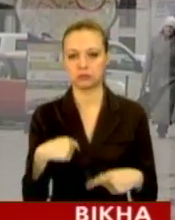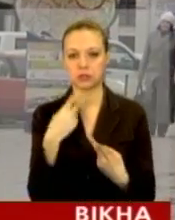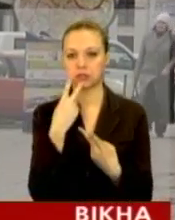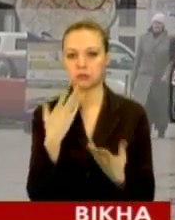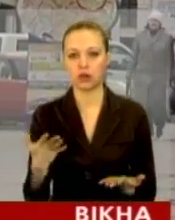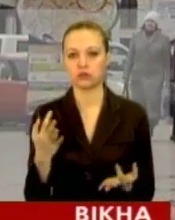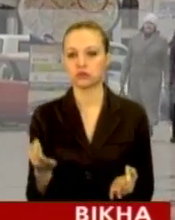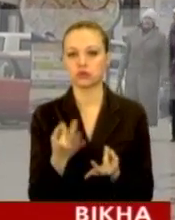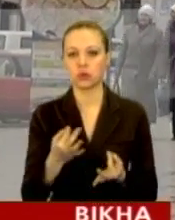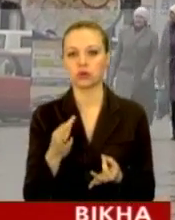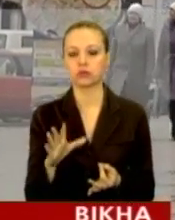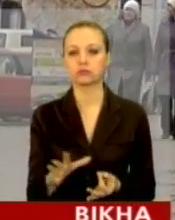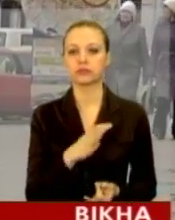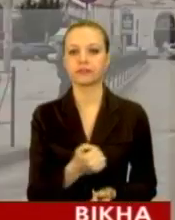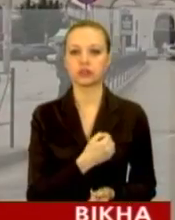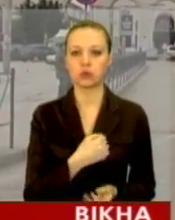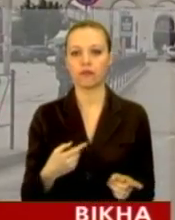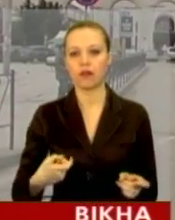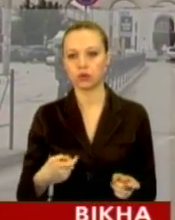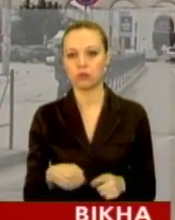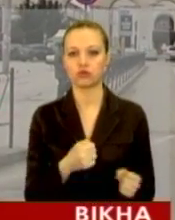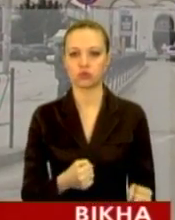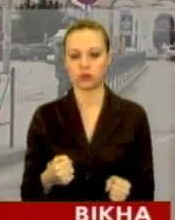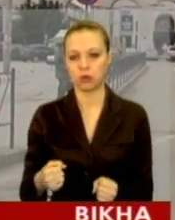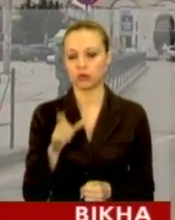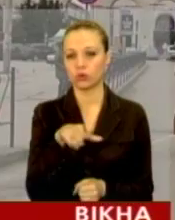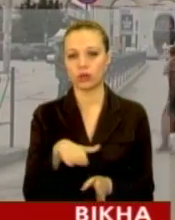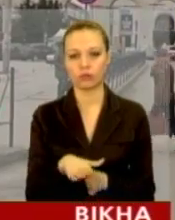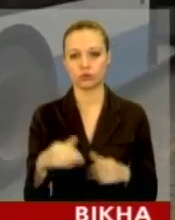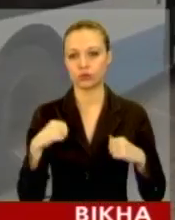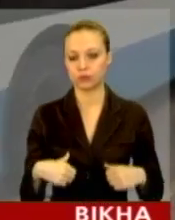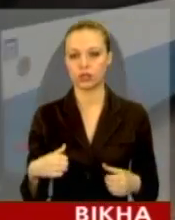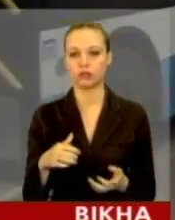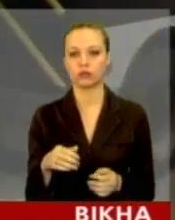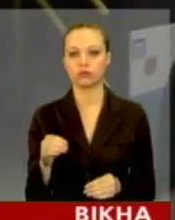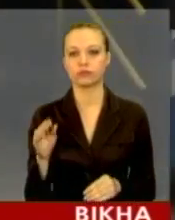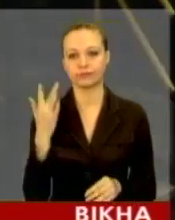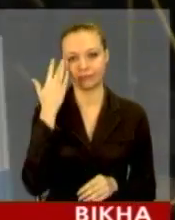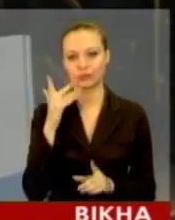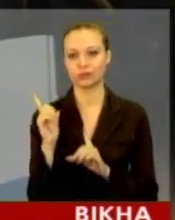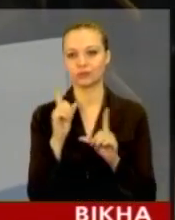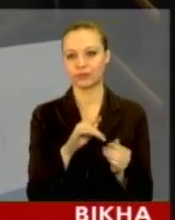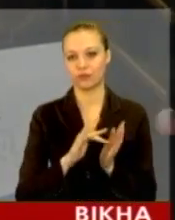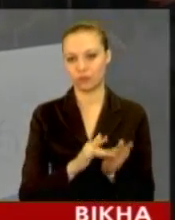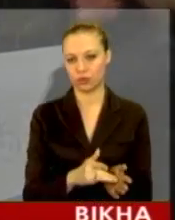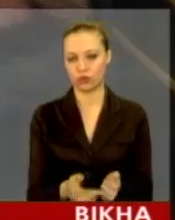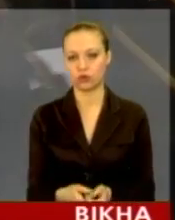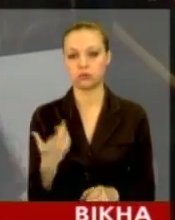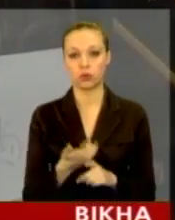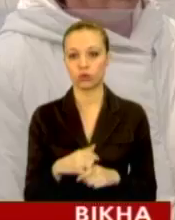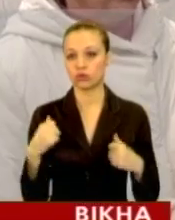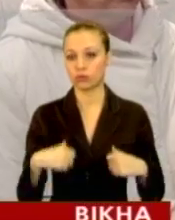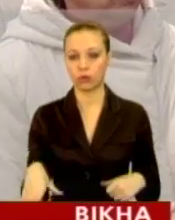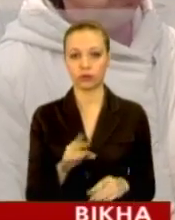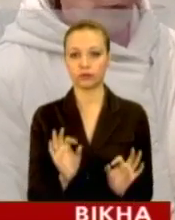бачимо жодних слідів військових з автоматами чи кулеметами. Люди абсолютно спокійно збираються вирушати у подорож. Добре, дуже спокійно.